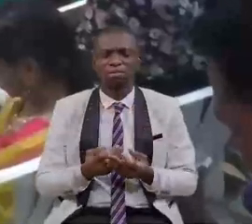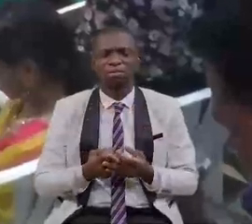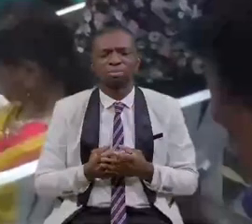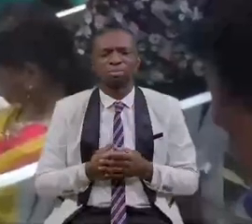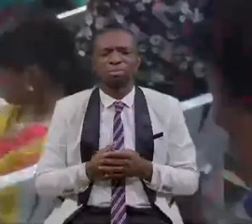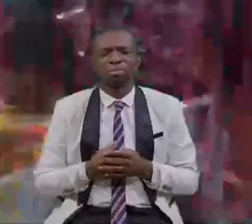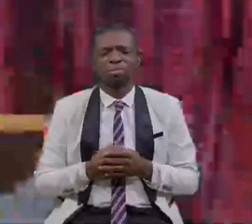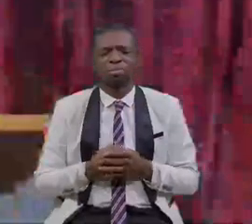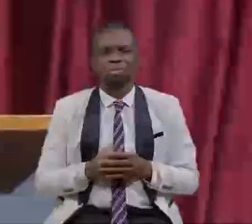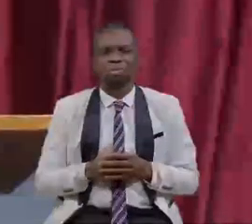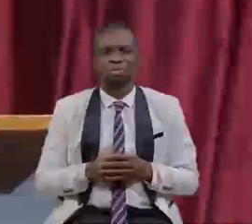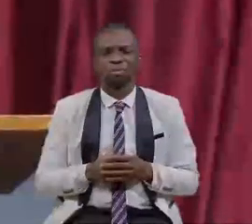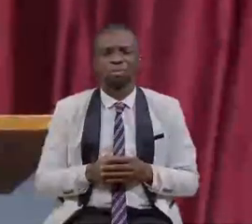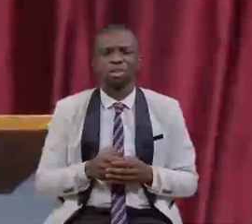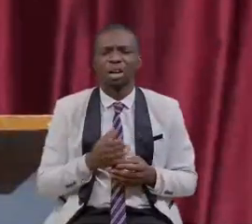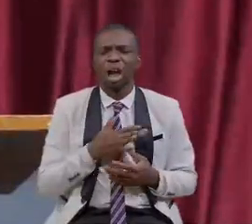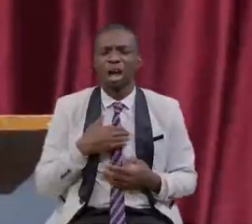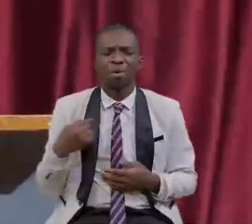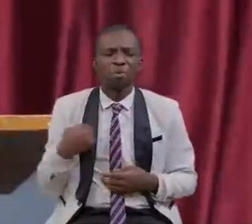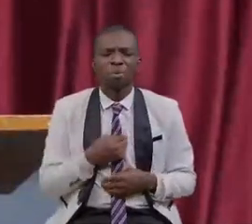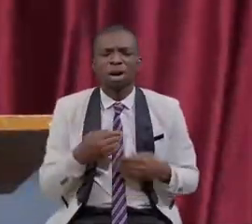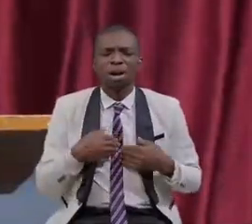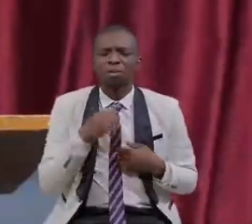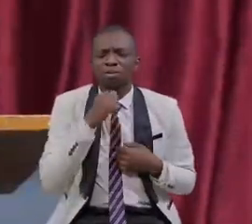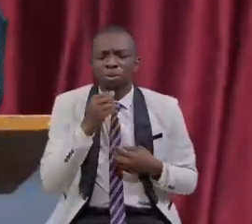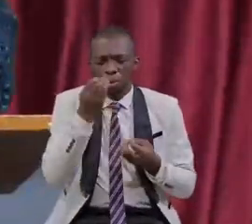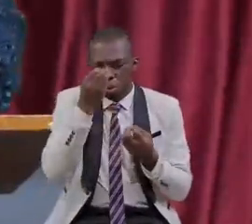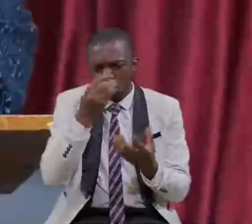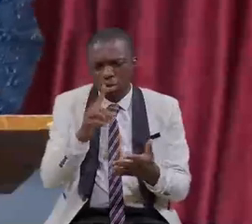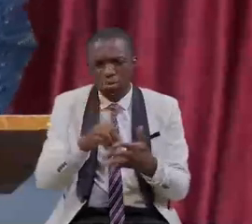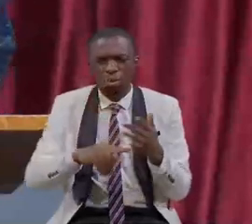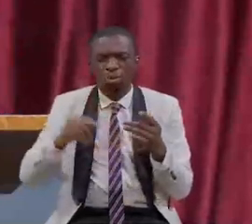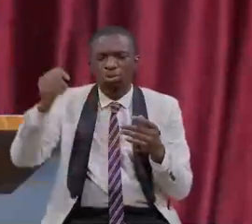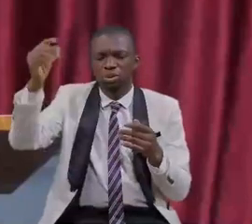Dieu. Et on n'a pas fait ce qu'il nous a dit de faire.